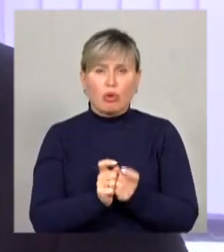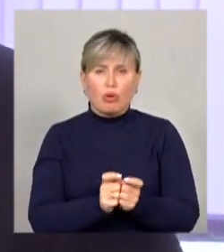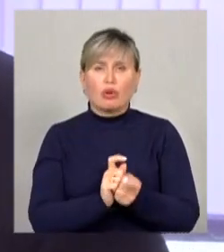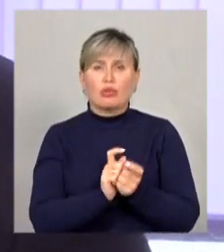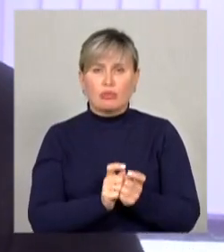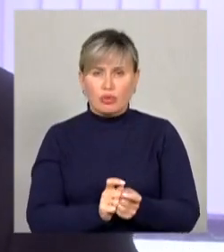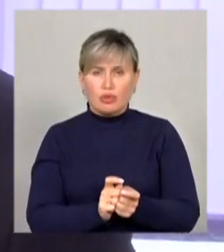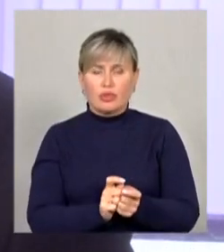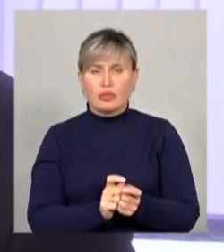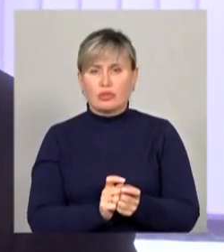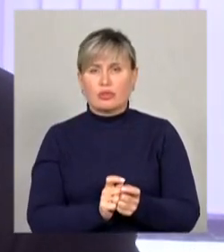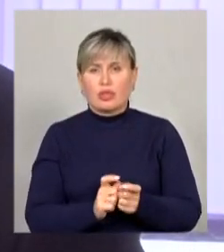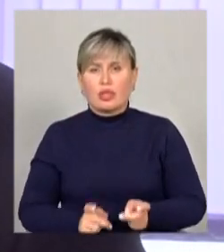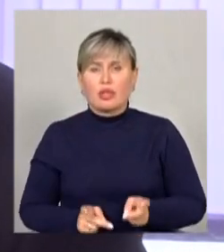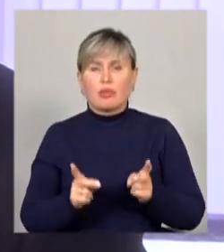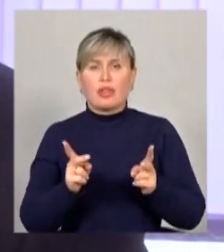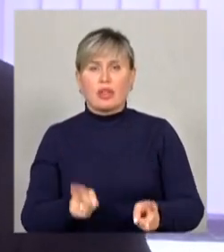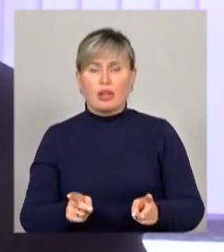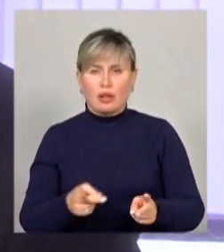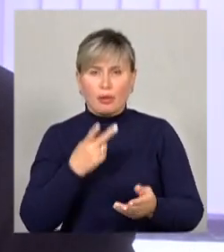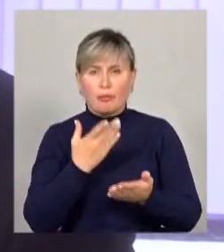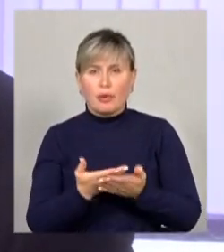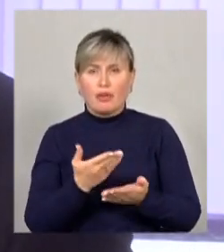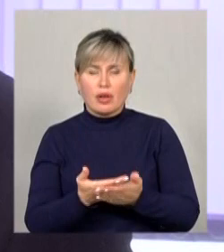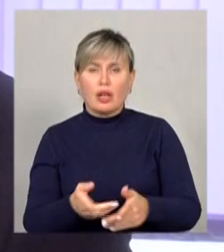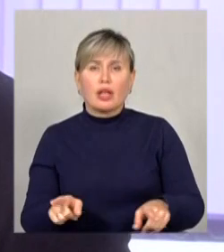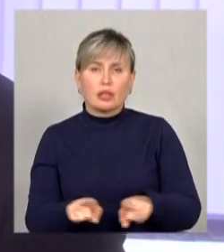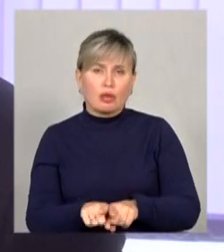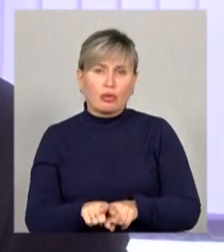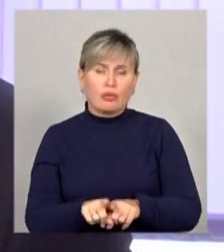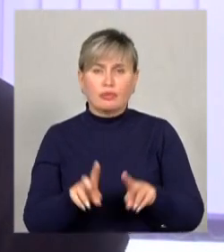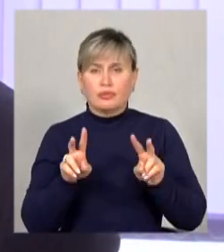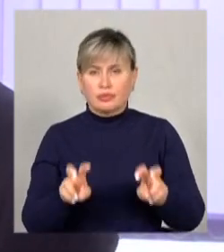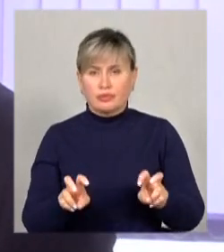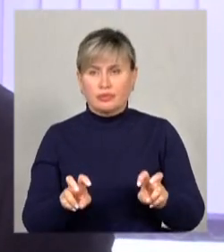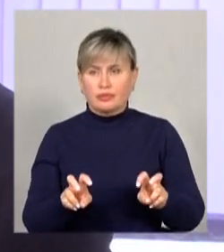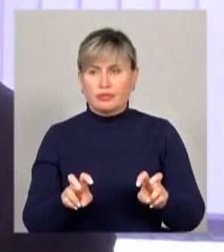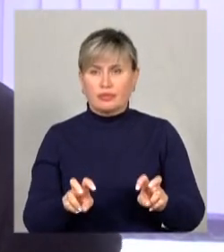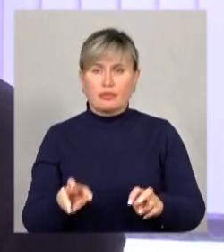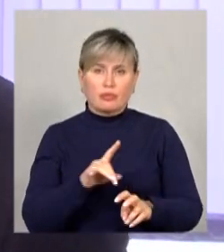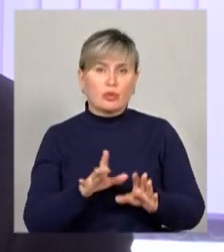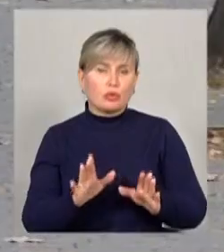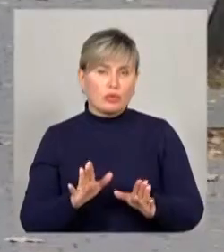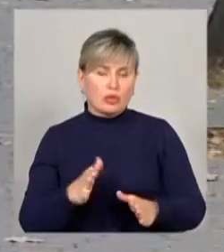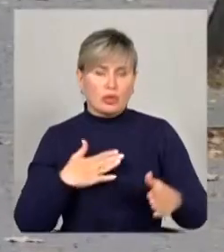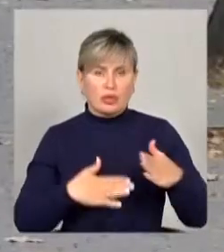с криминальными проявлениями такого типа, мы только